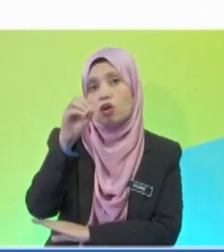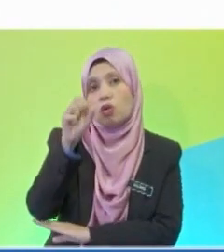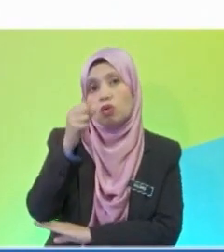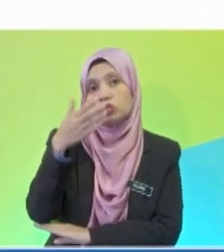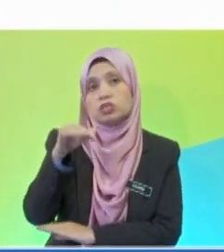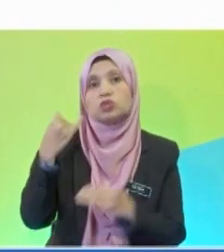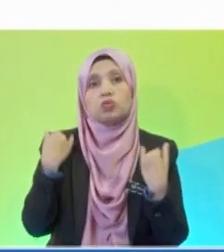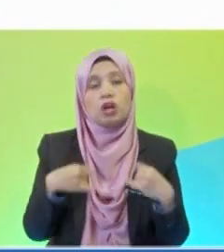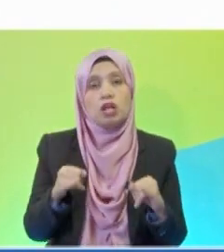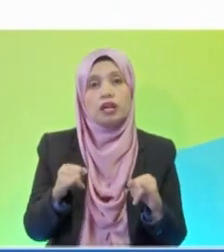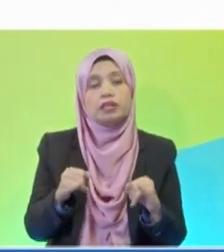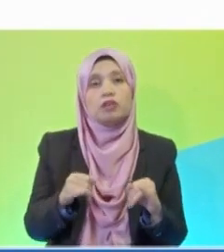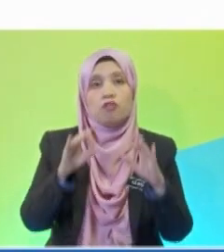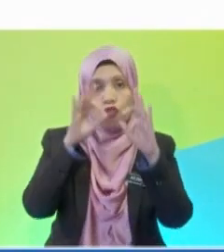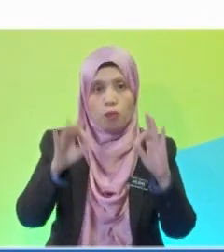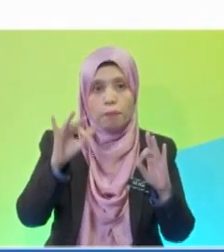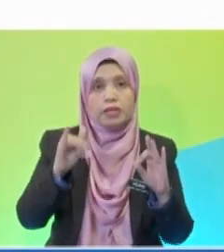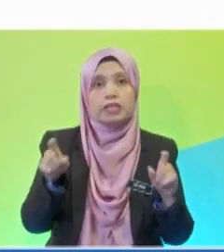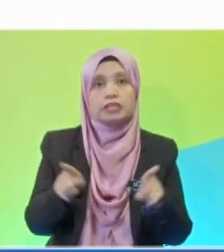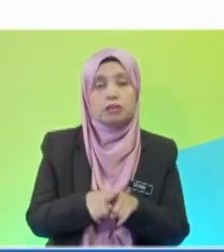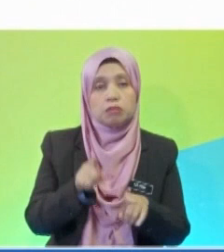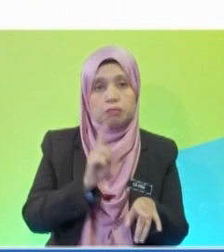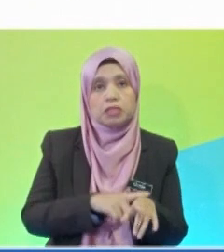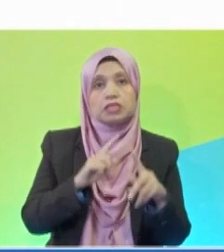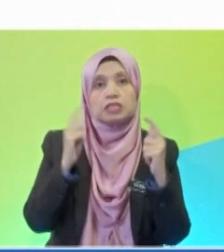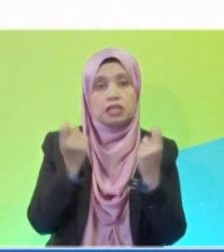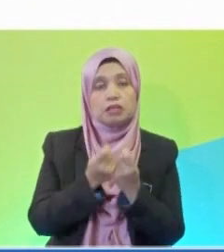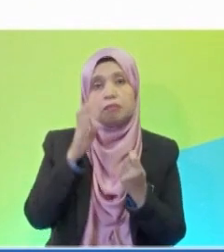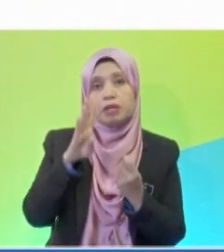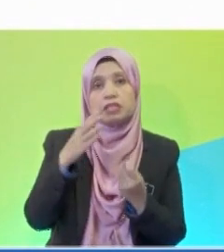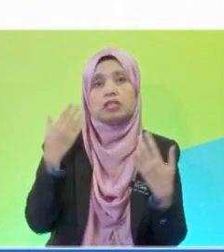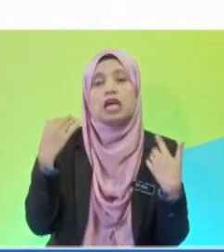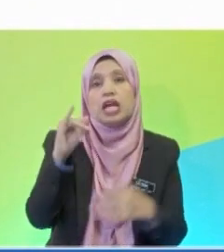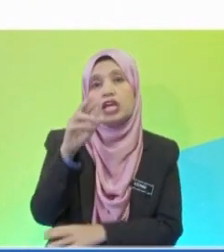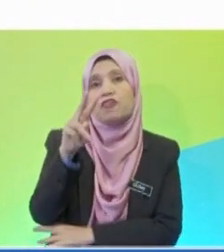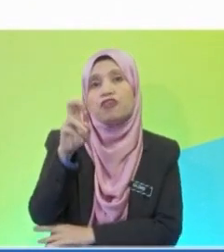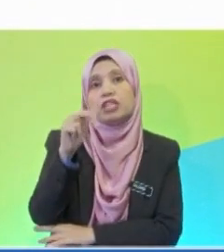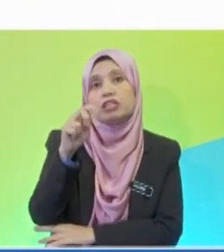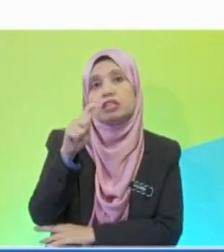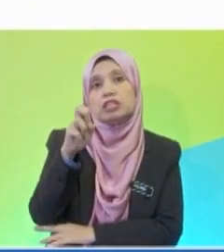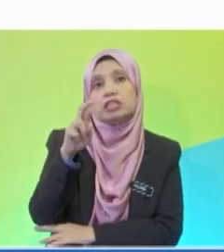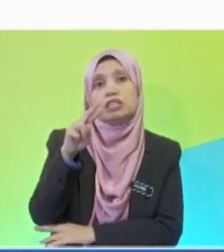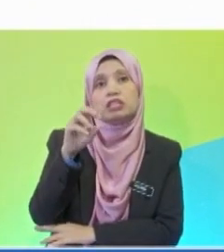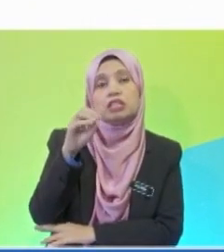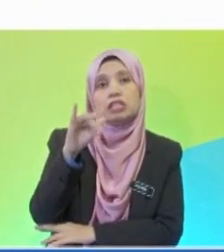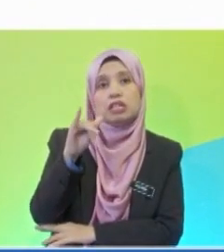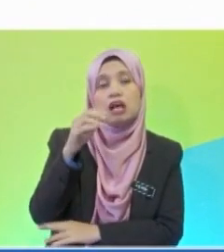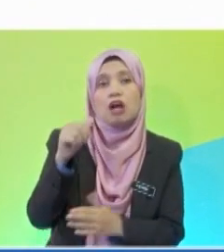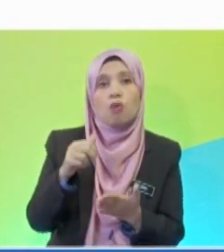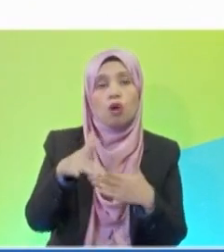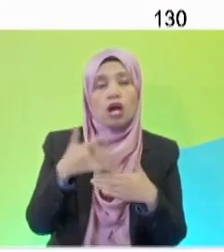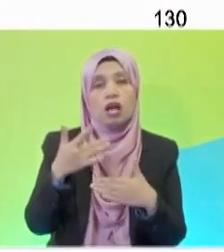sama murid-murid. Format yang sama belajar tingkat 4. Inventory awal ada dalam soalan. Belian. Bagaimana pula cikgu dapat akaun